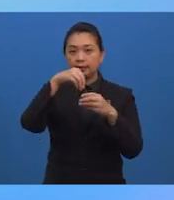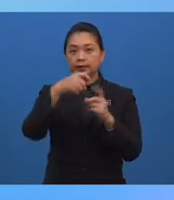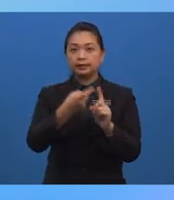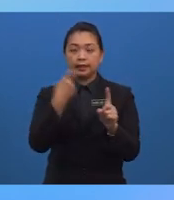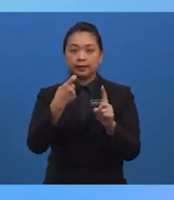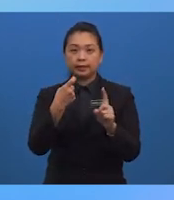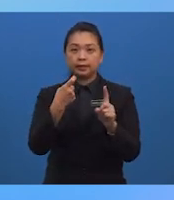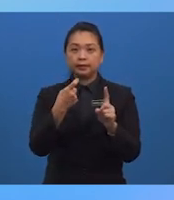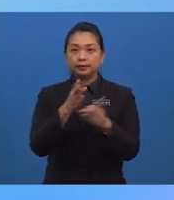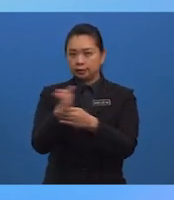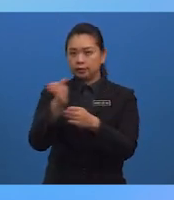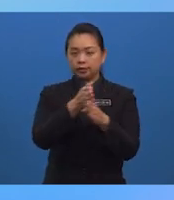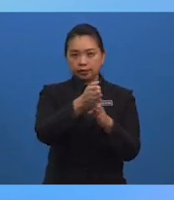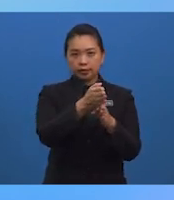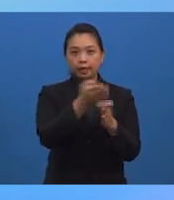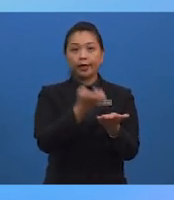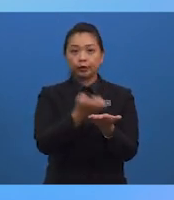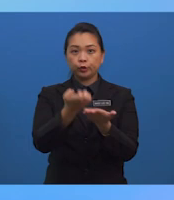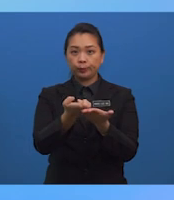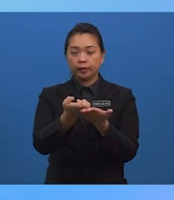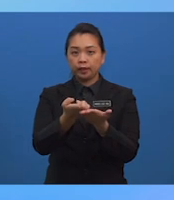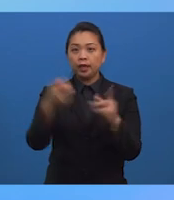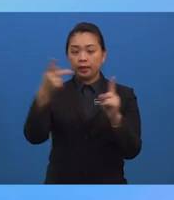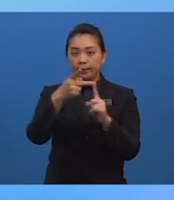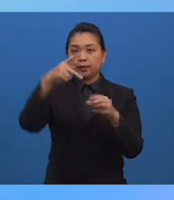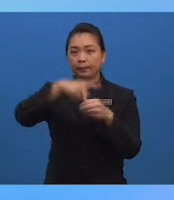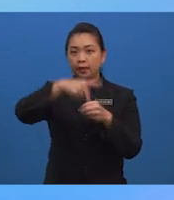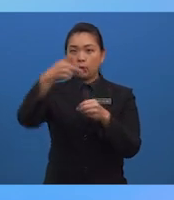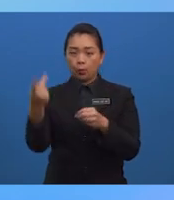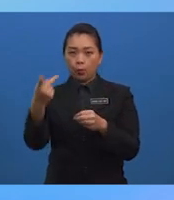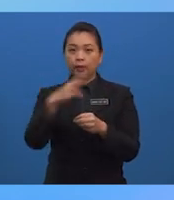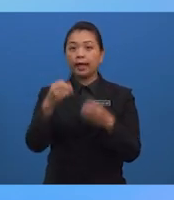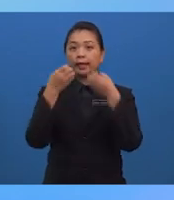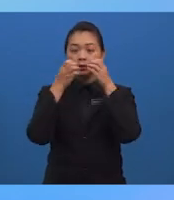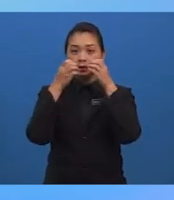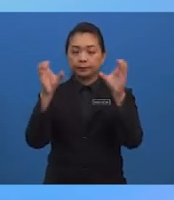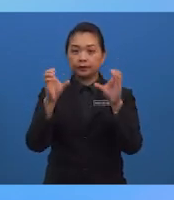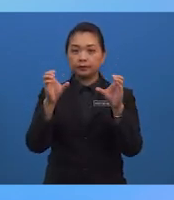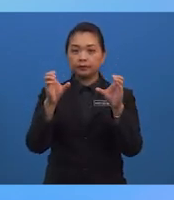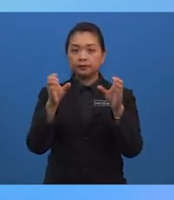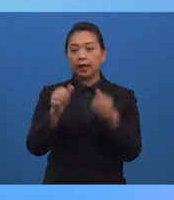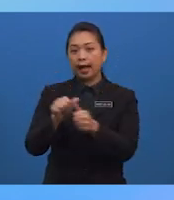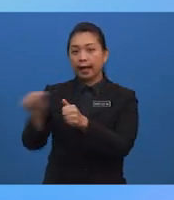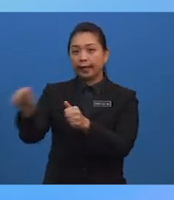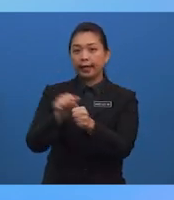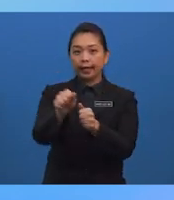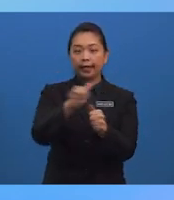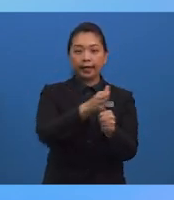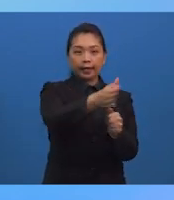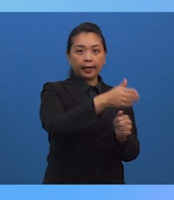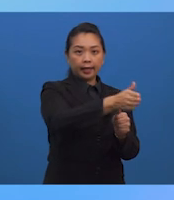boleh dibahagikan kepada kecekapan pengeluaran dan kecekapan pengagihan.